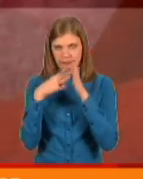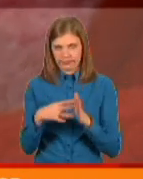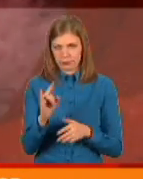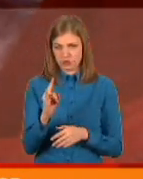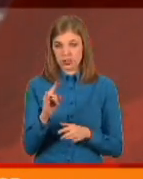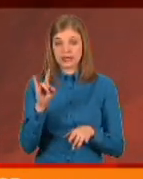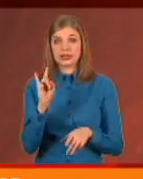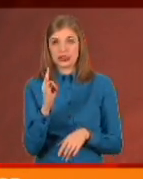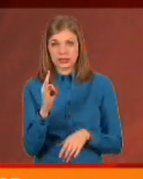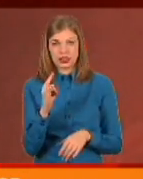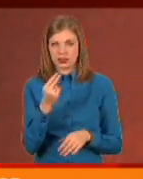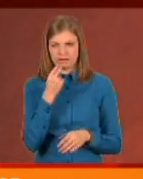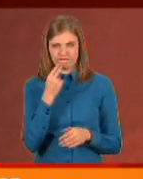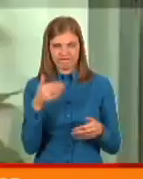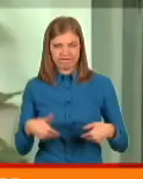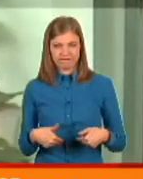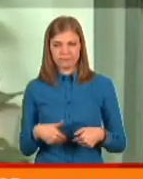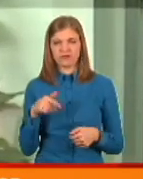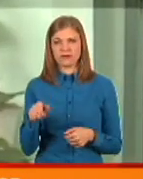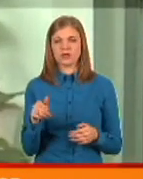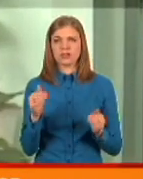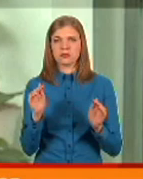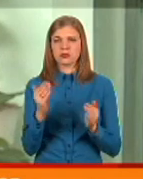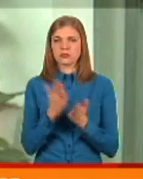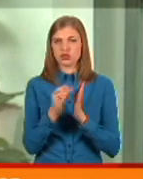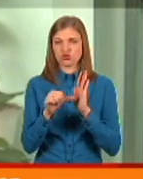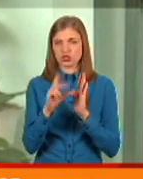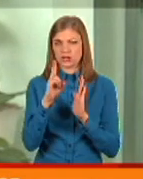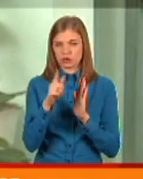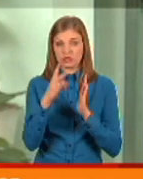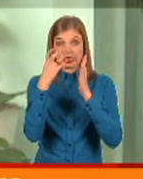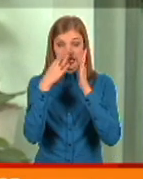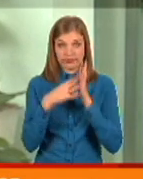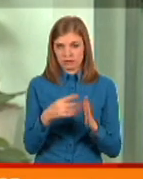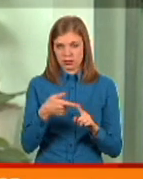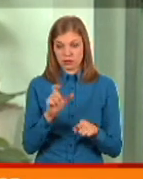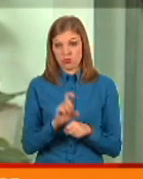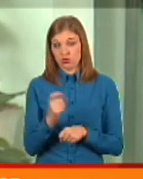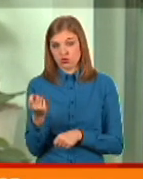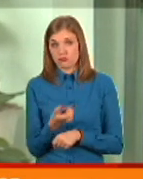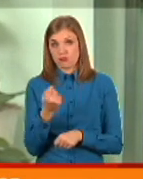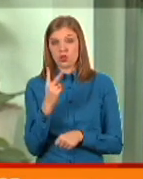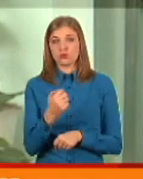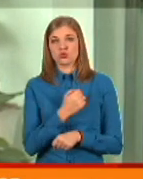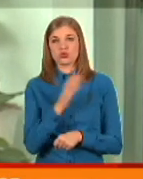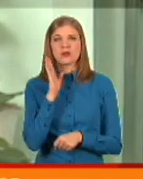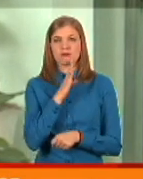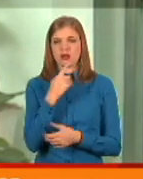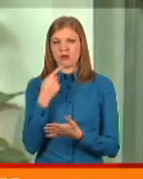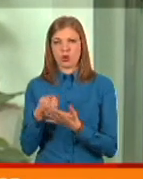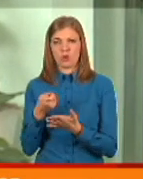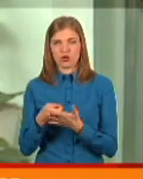Вероніки. Дитина не доїдала. Вона має 6 кілограм на 9 місяців, це дуже мало. К сожалению, мама її